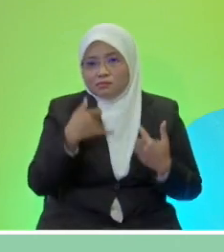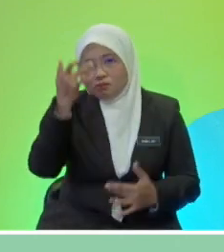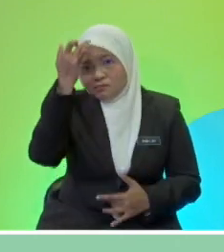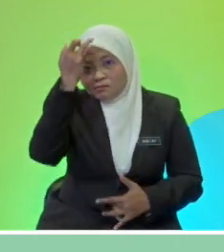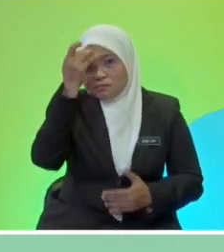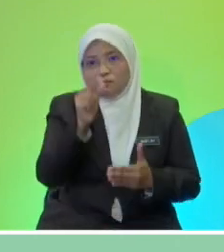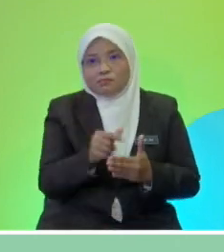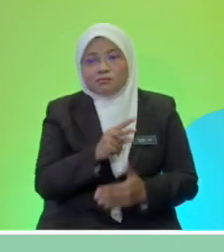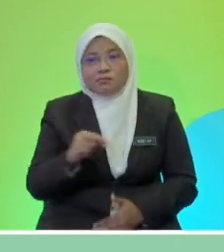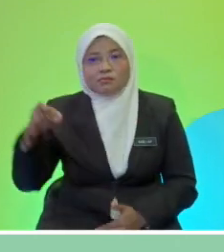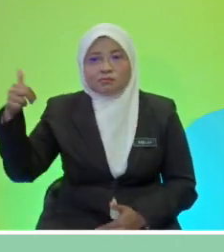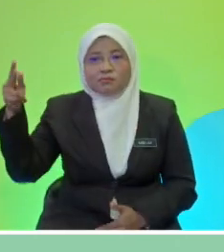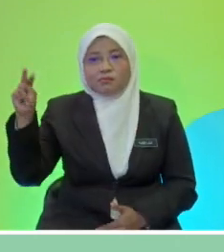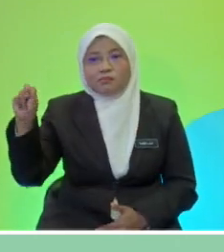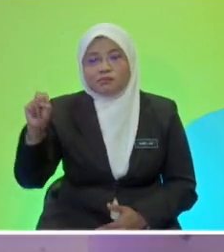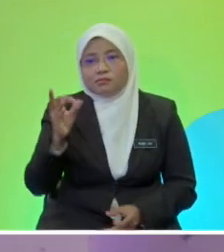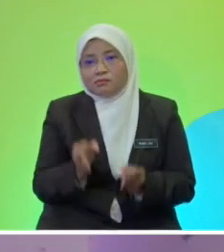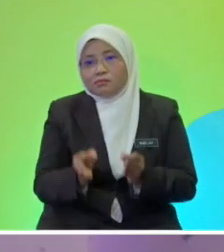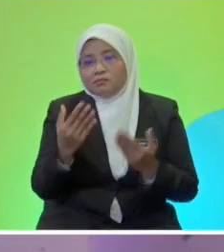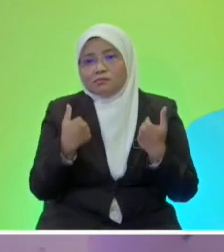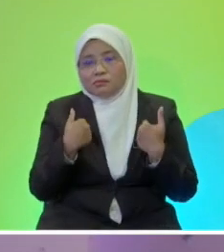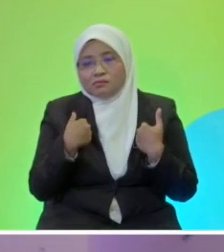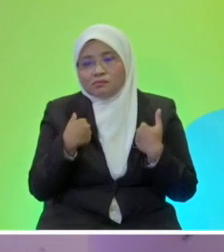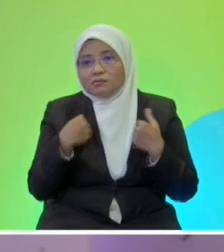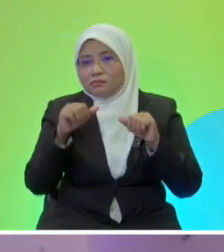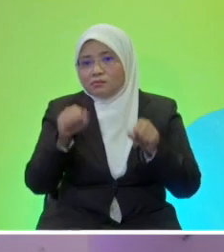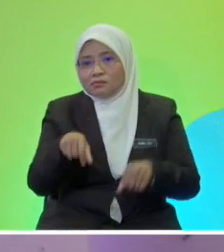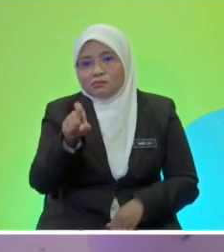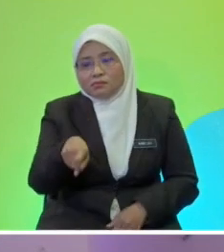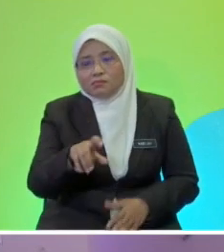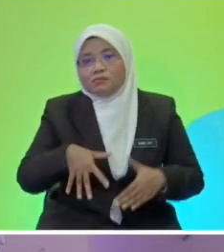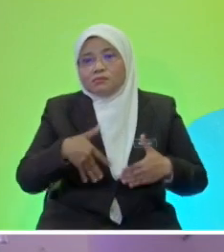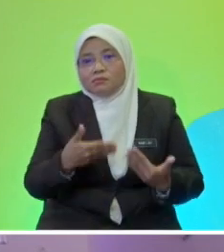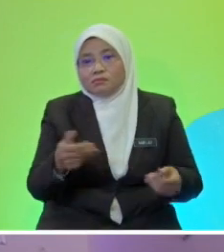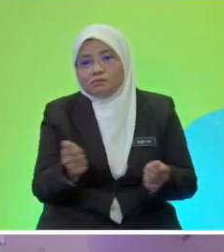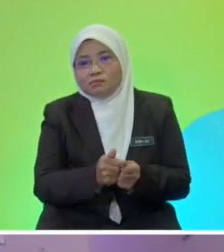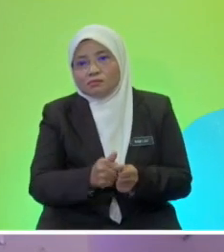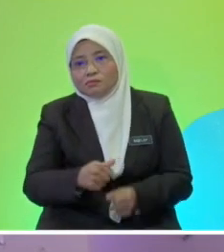gangguan jin tadi Kalau adil so kita boleh Tentukan melalui JNE